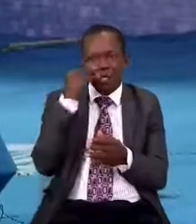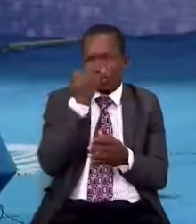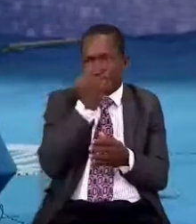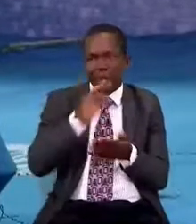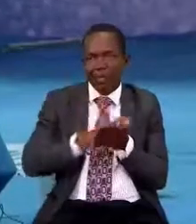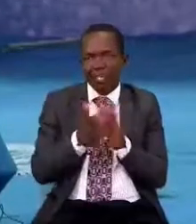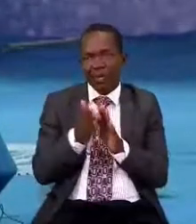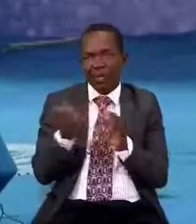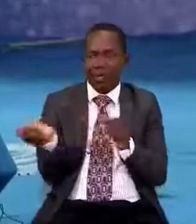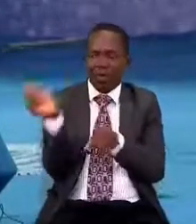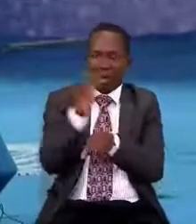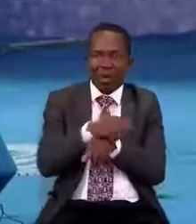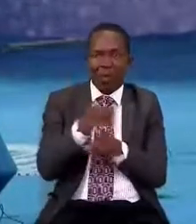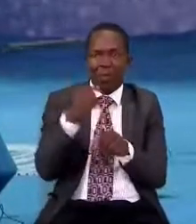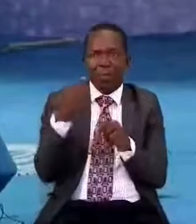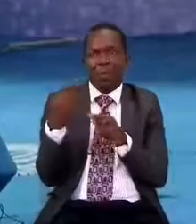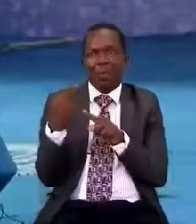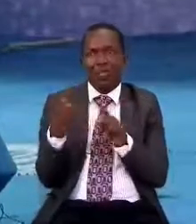Josué de l'Ancien Testament,